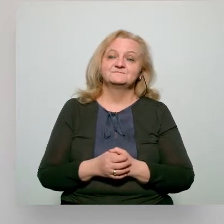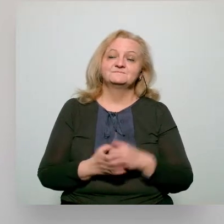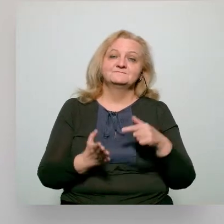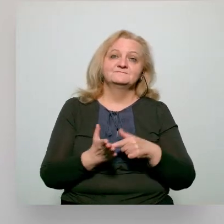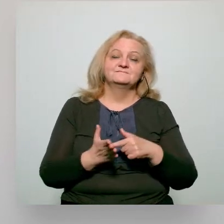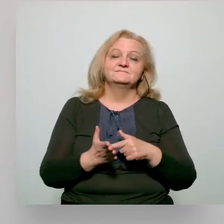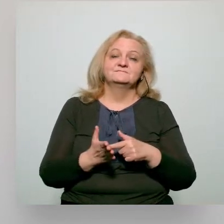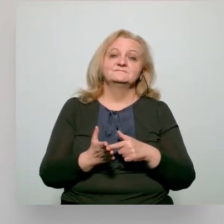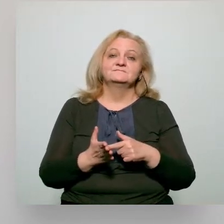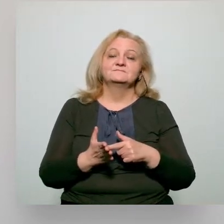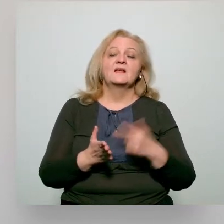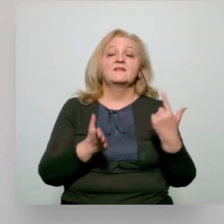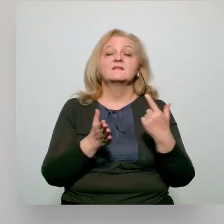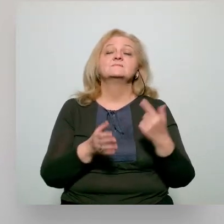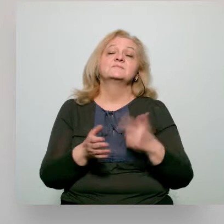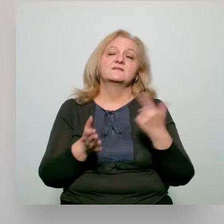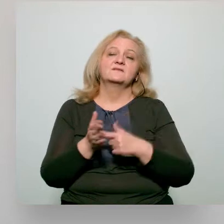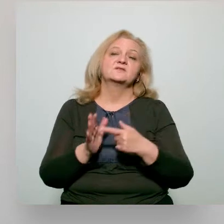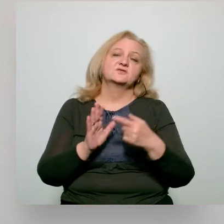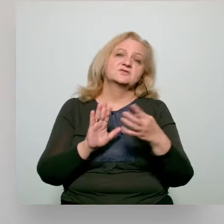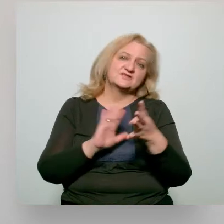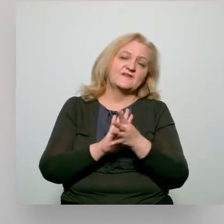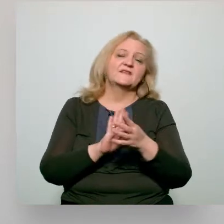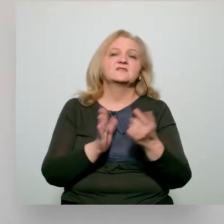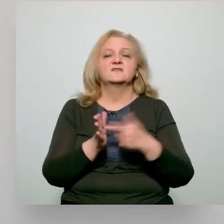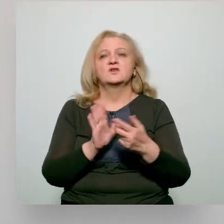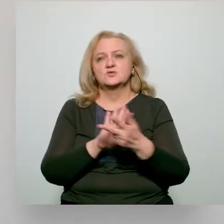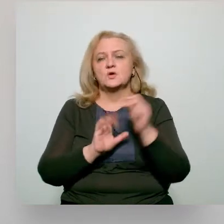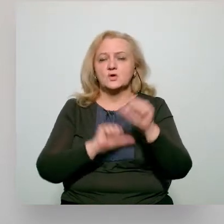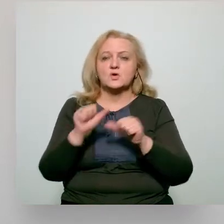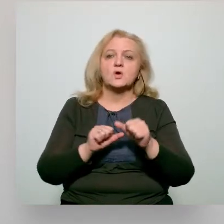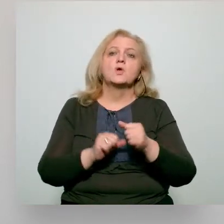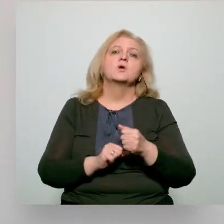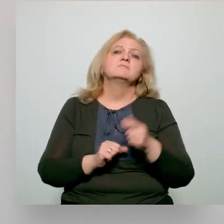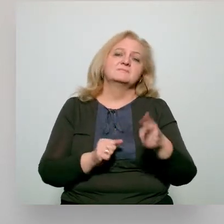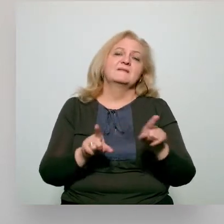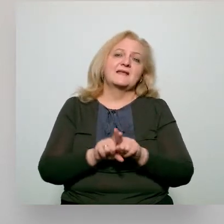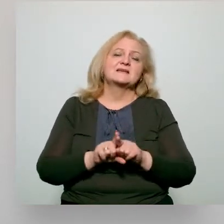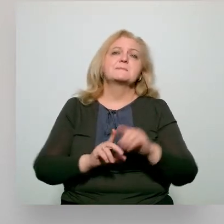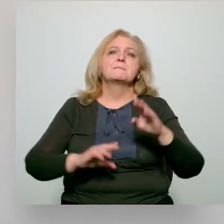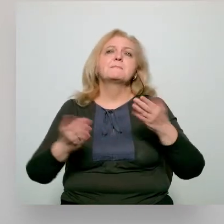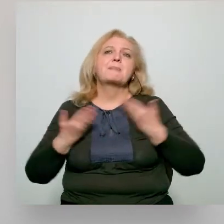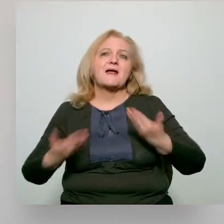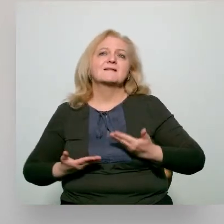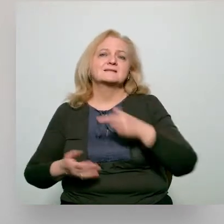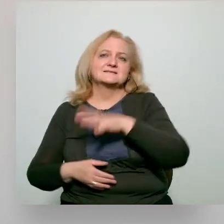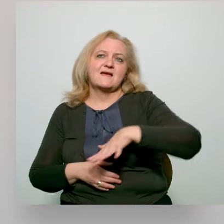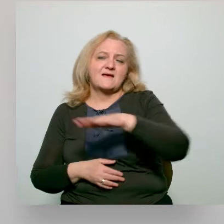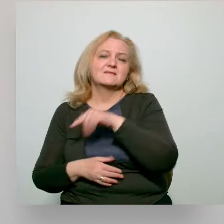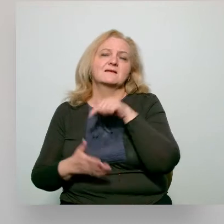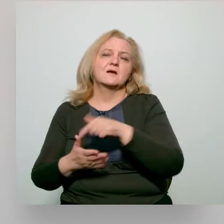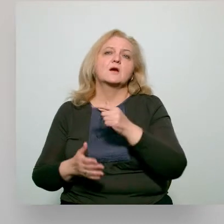wydarzeń 18-20 roku, w czasie partyzantki, już powojennej, po II wojnie światowej i oczywiście po głosowaniu